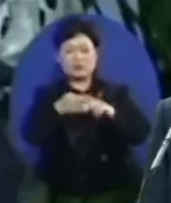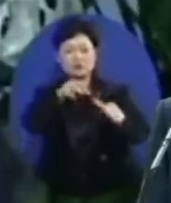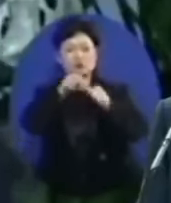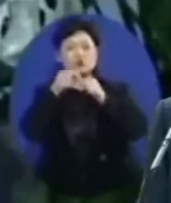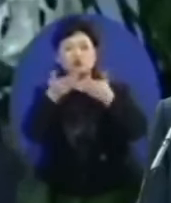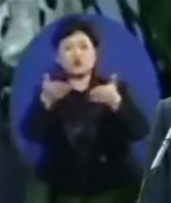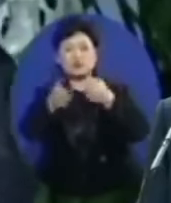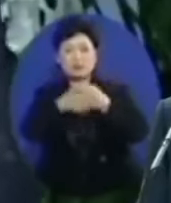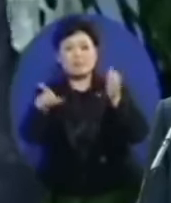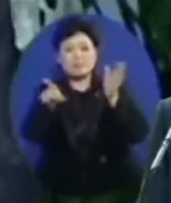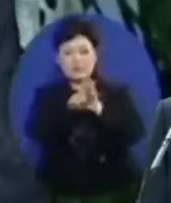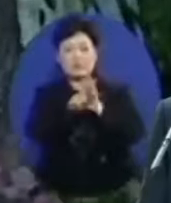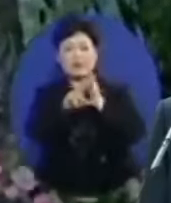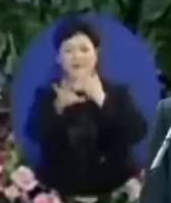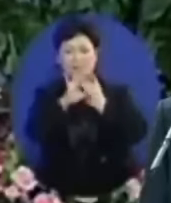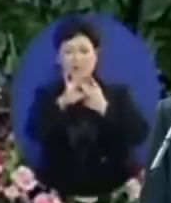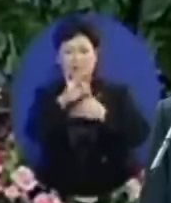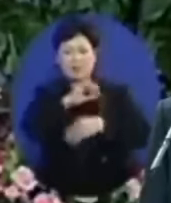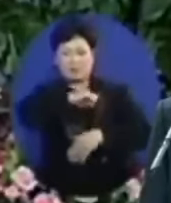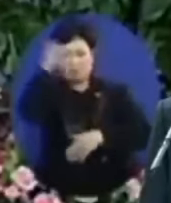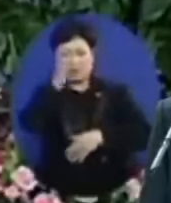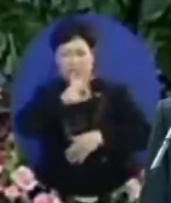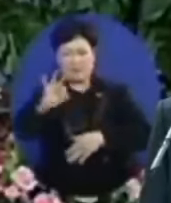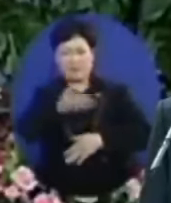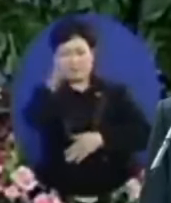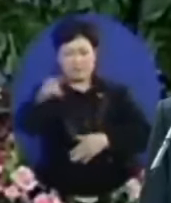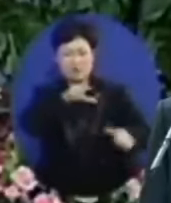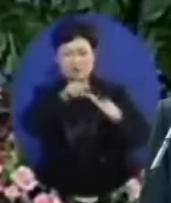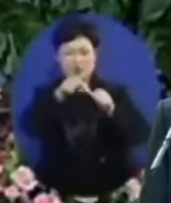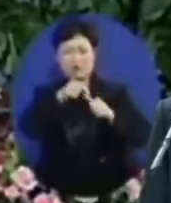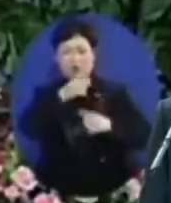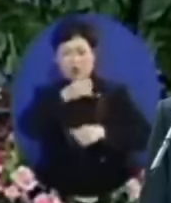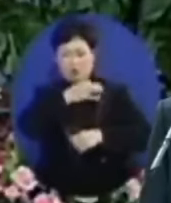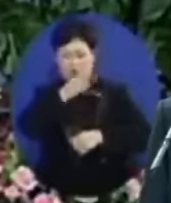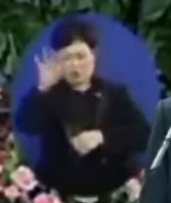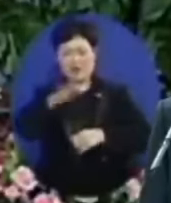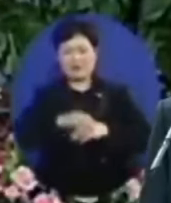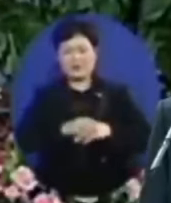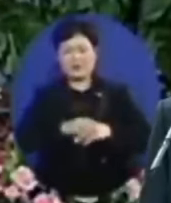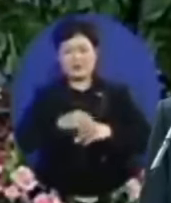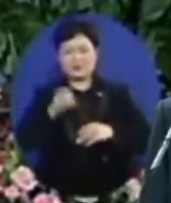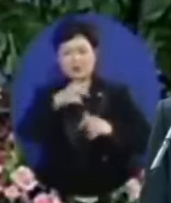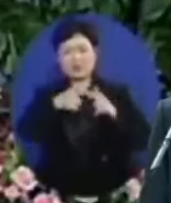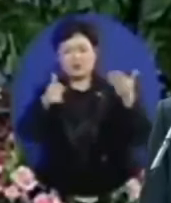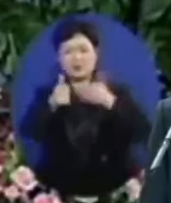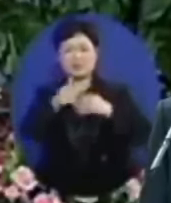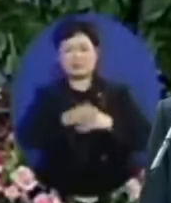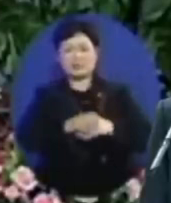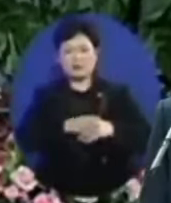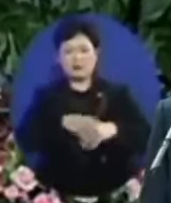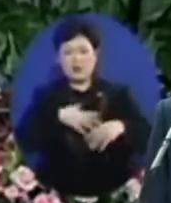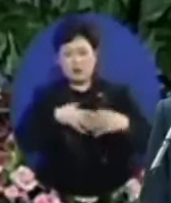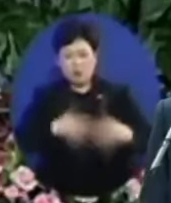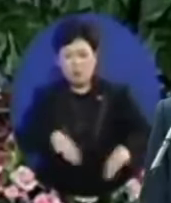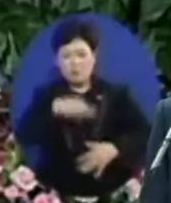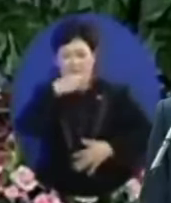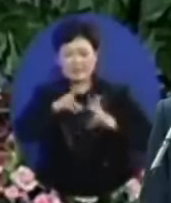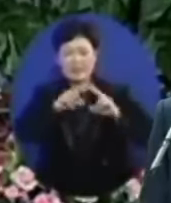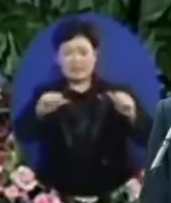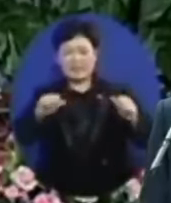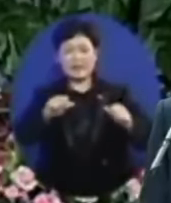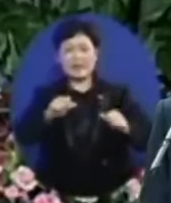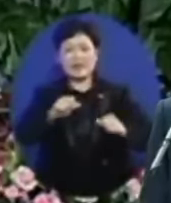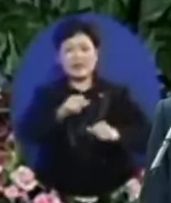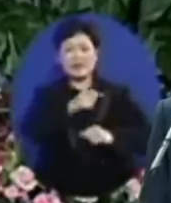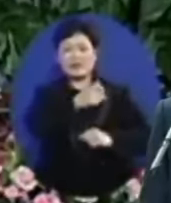때문에 믿기만 하면 여러분이 구원을 받게 되는 것입니다. 그리고 이 예수님은 곤비한 땅의 큰 바위 그늘이라고 말한